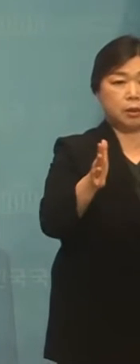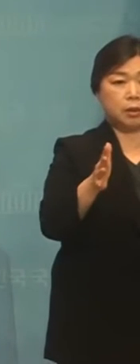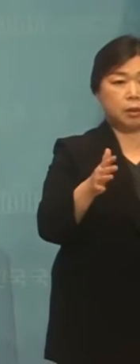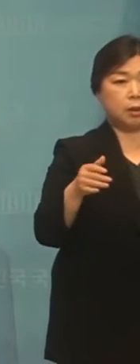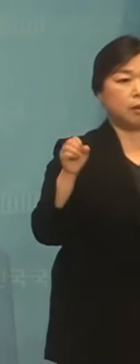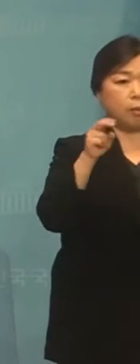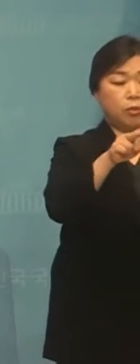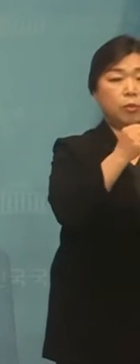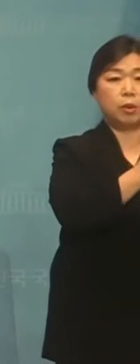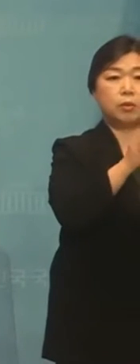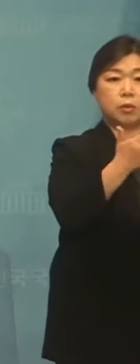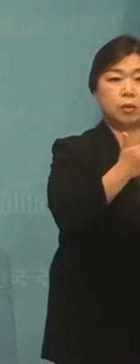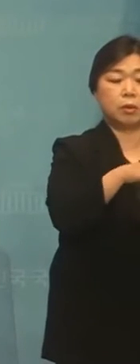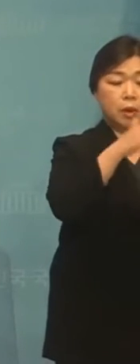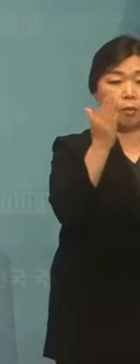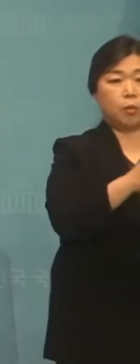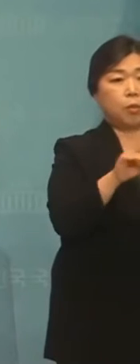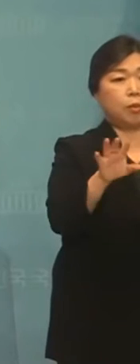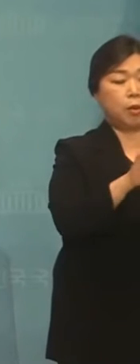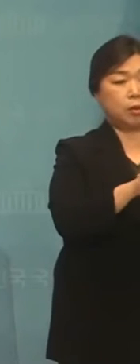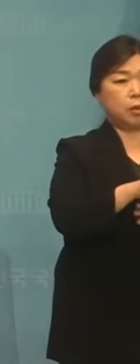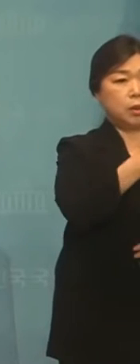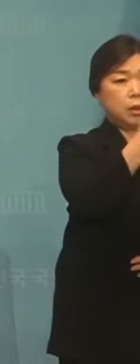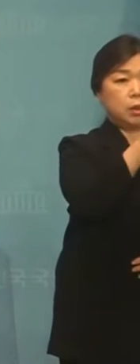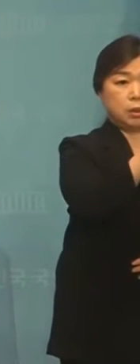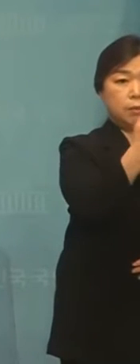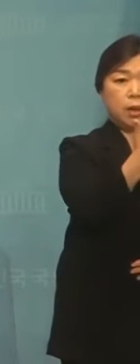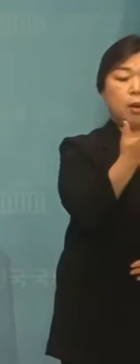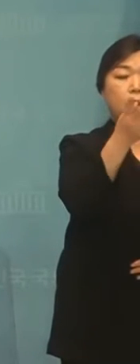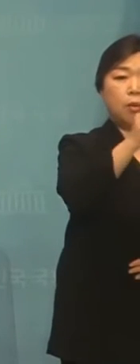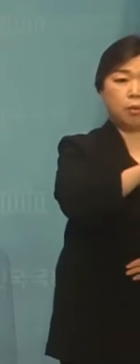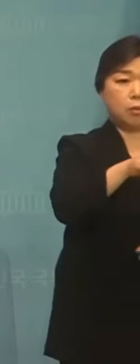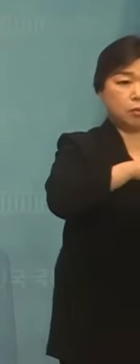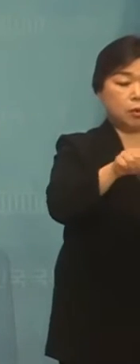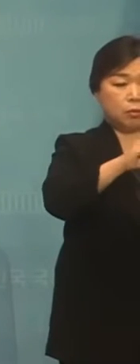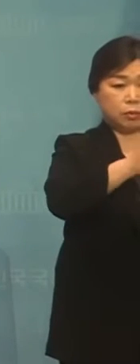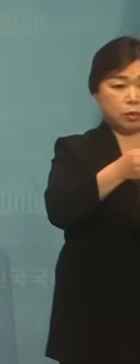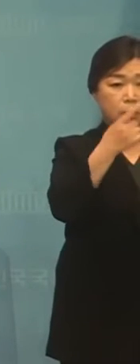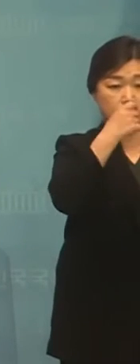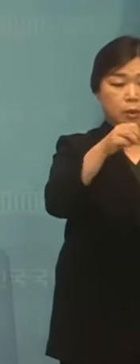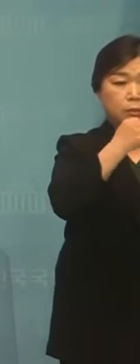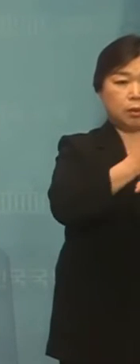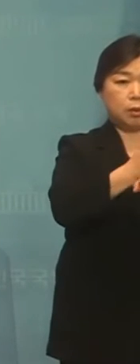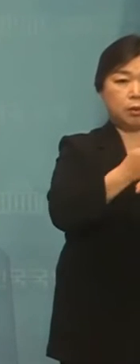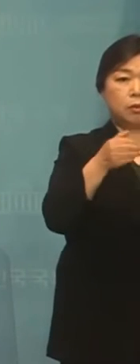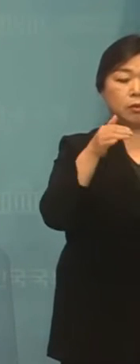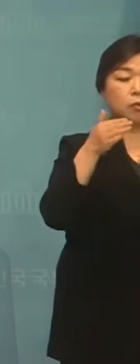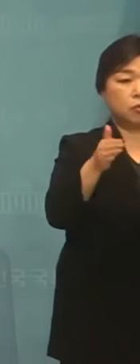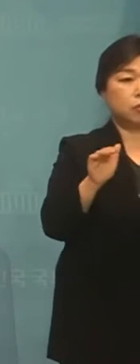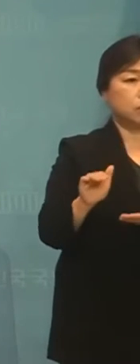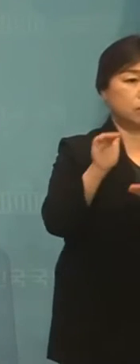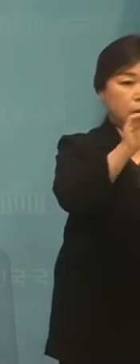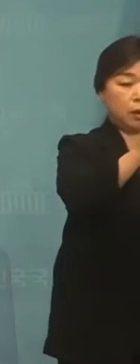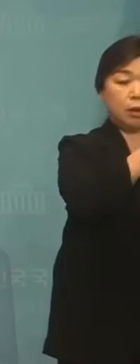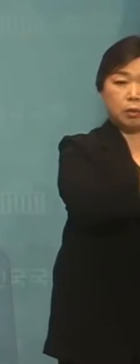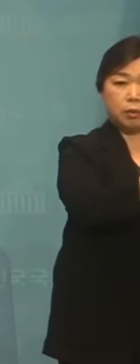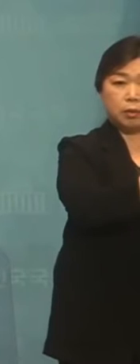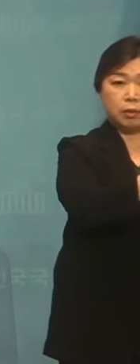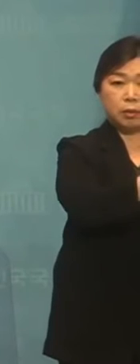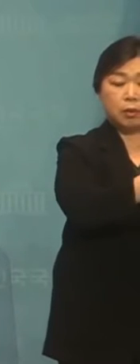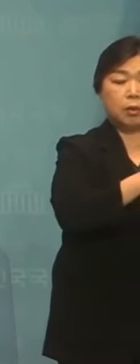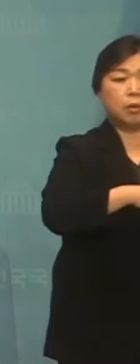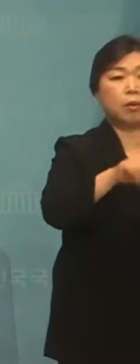18억 원이 아닌 총 28억 원으로 드러났습니다. 이쯤 되면 LCT가 아니라 박CT라